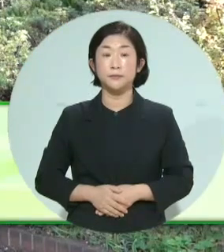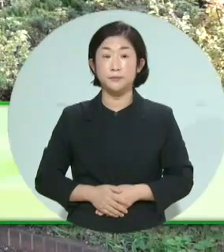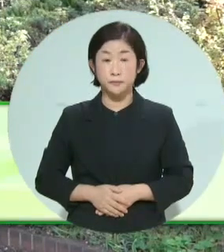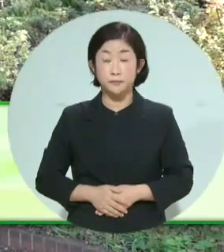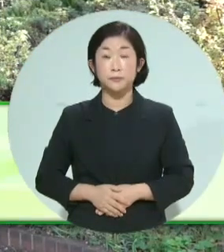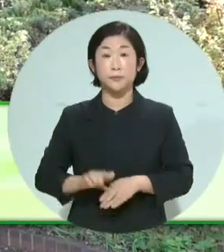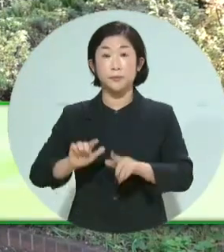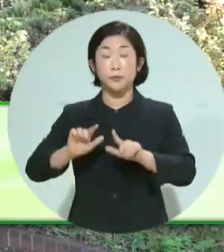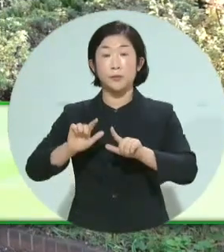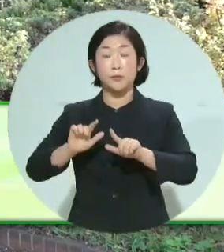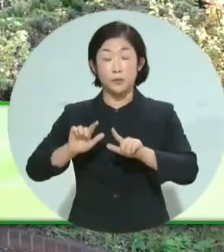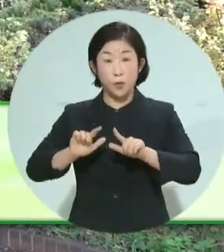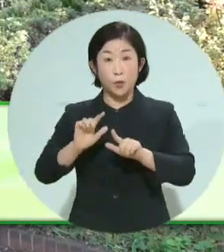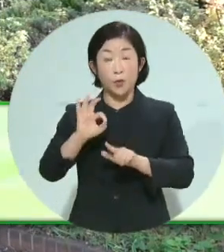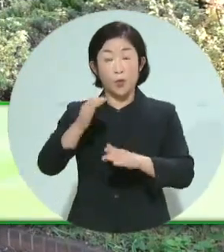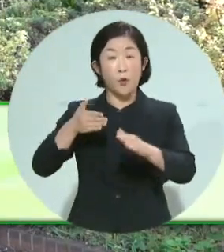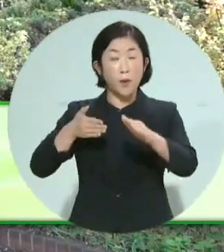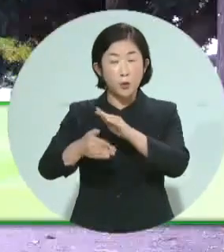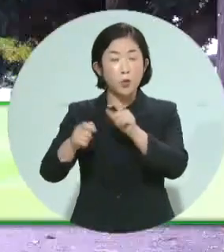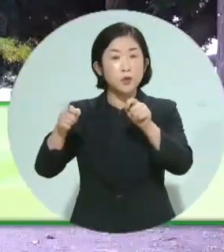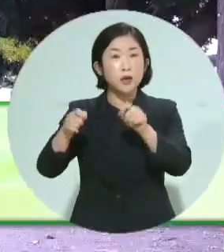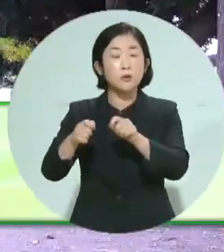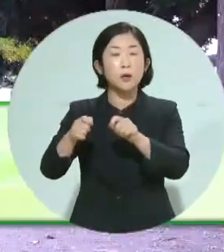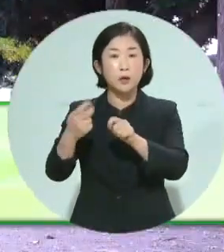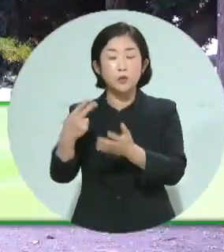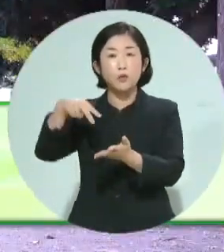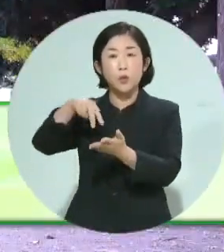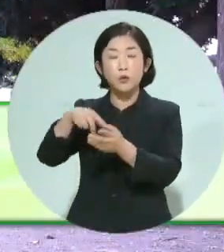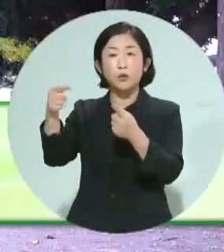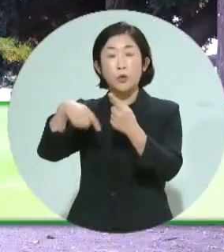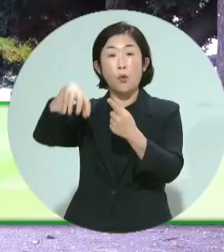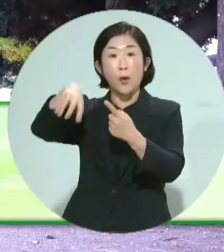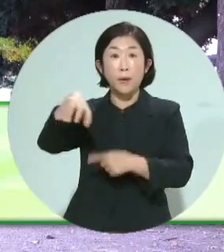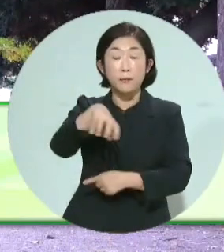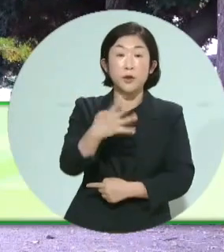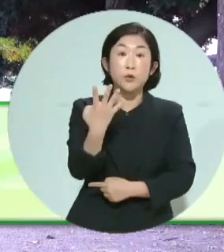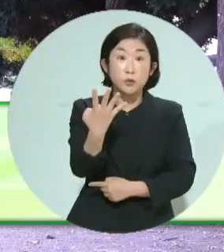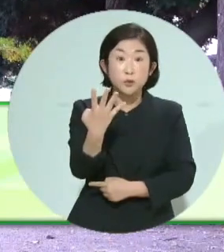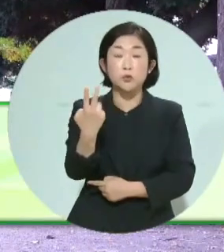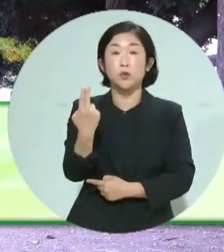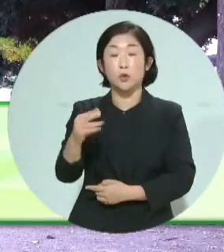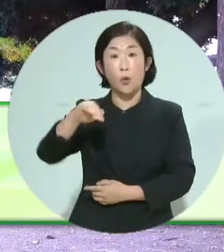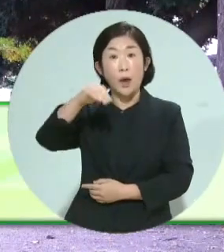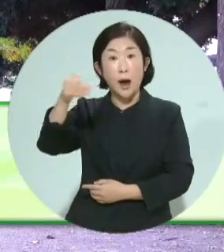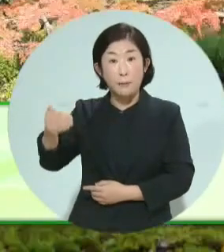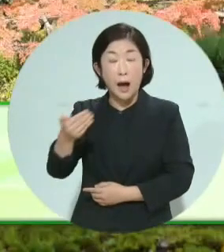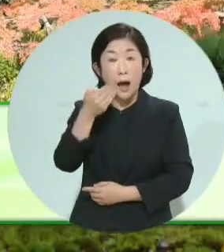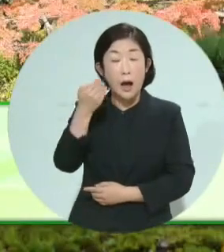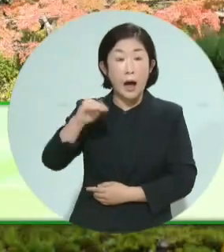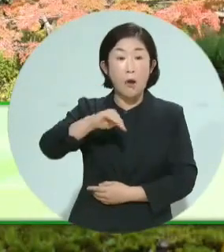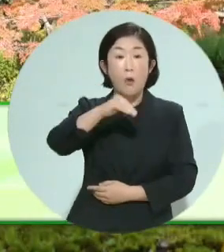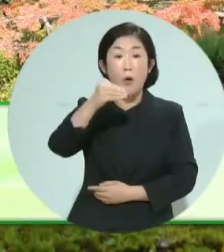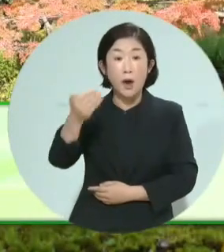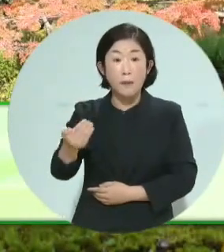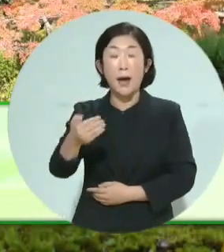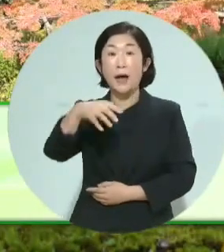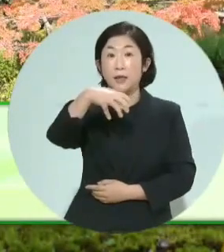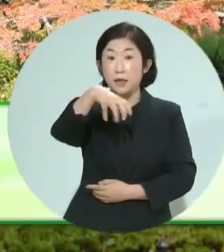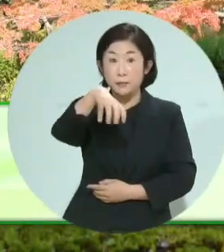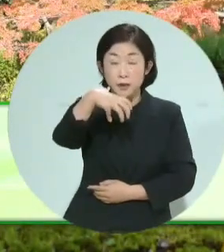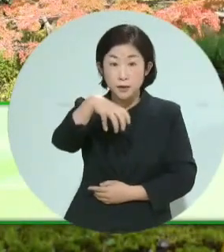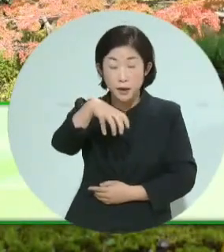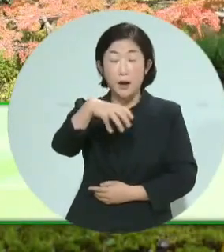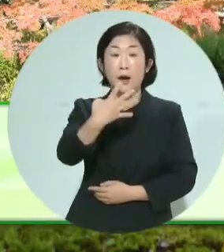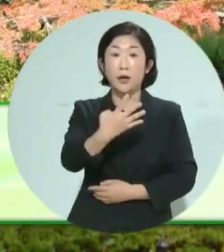東京メトロ沿線にある4つの都立公園、富山公園、青山公園、日比谷公